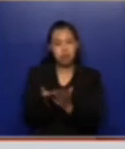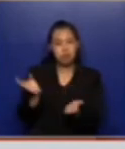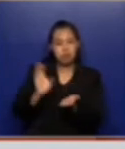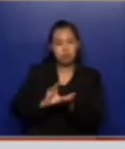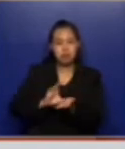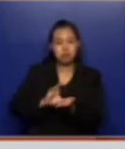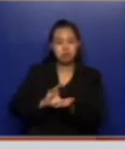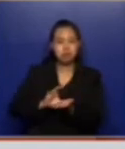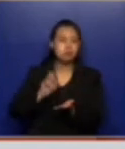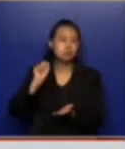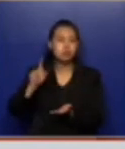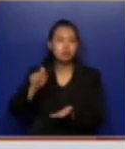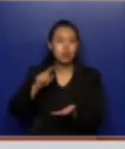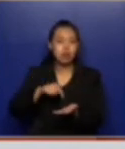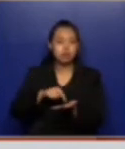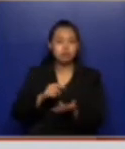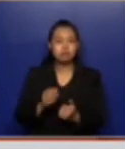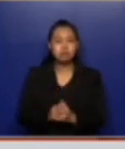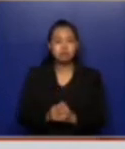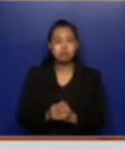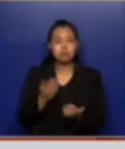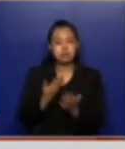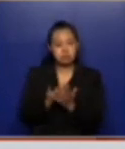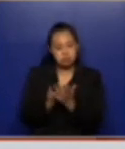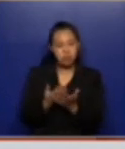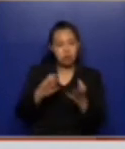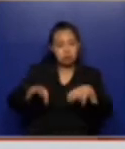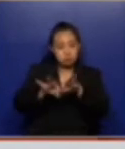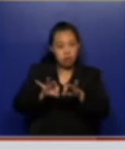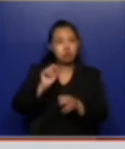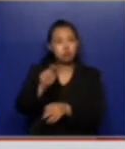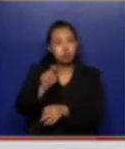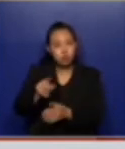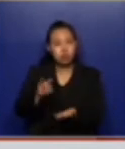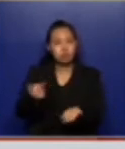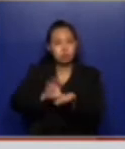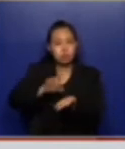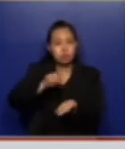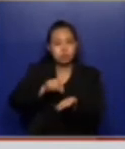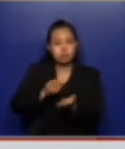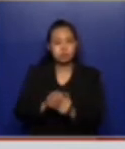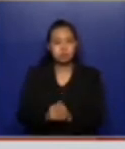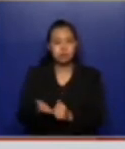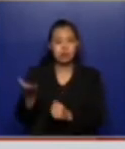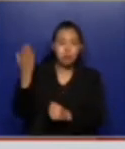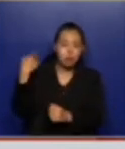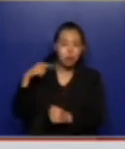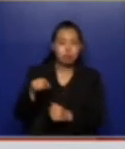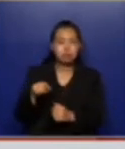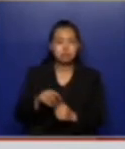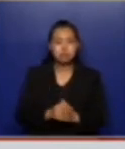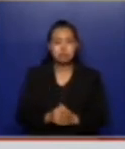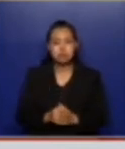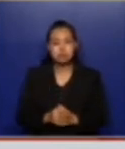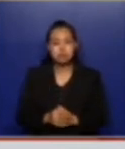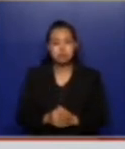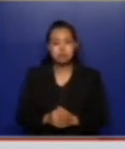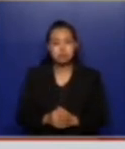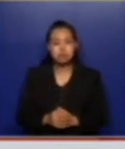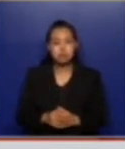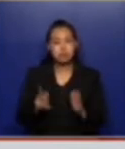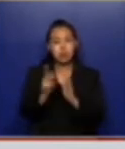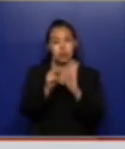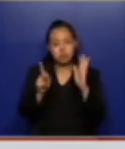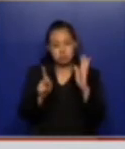ฉินงบที่จำเป็นเร่งด่วนเดิมทีงบฉุกเฉินจำเป็นเร่งด่วนนะครับกฎหมายเ